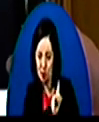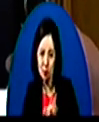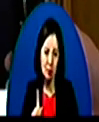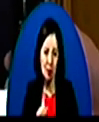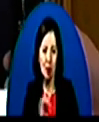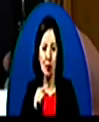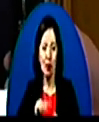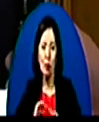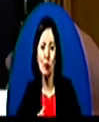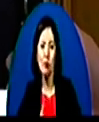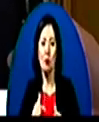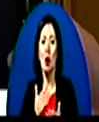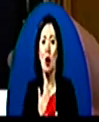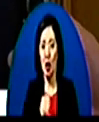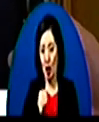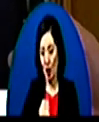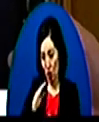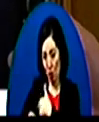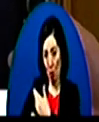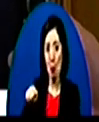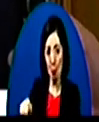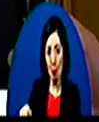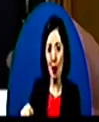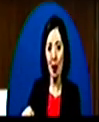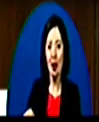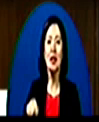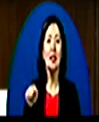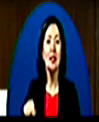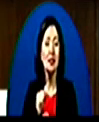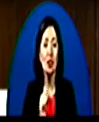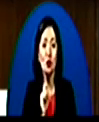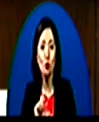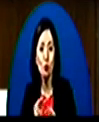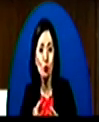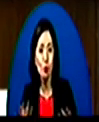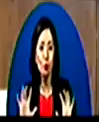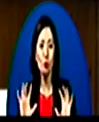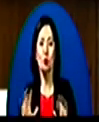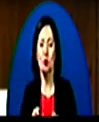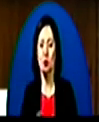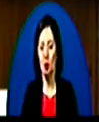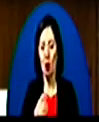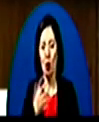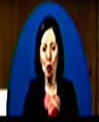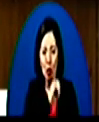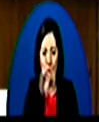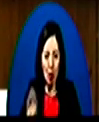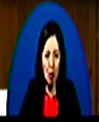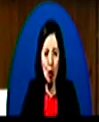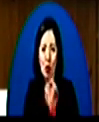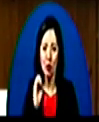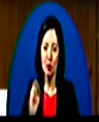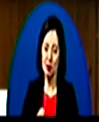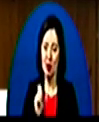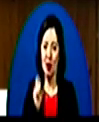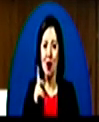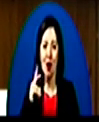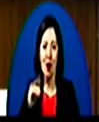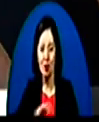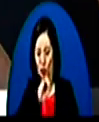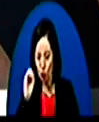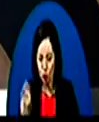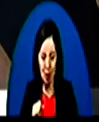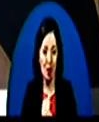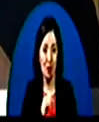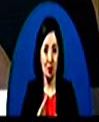хийгсэн ийм ажил хийгээд явж байгаа. Энд ажиллаж байгаа ажилчид маань олон одоо цагаа хээлж өсөө зарим